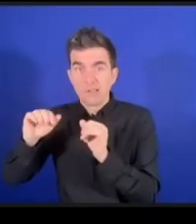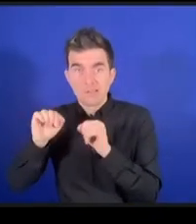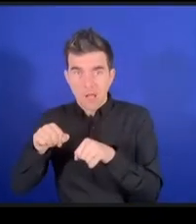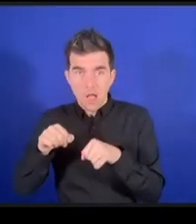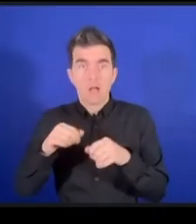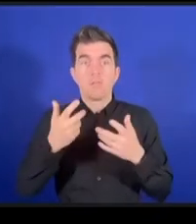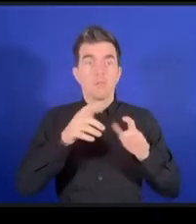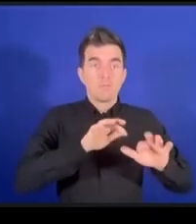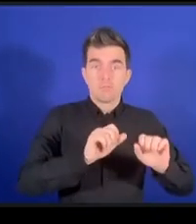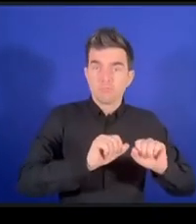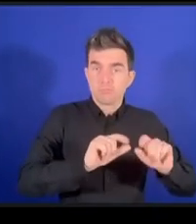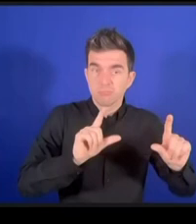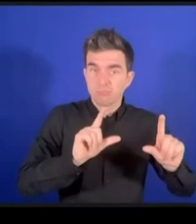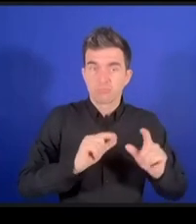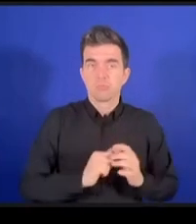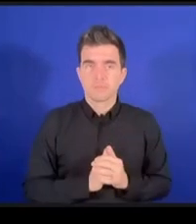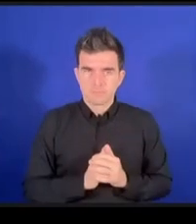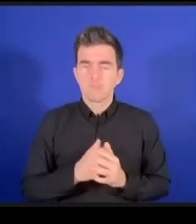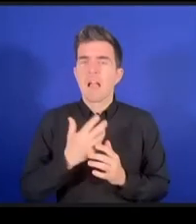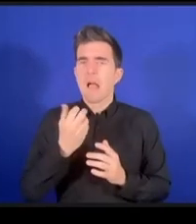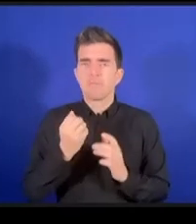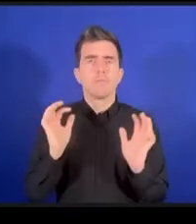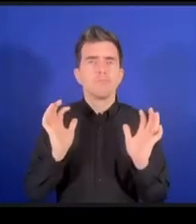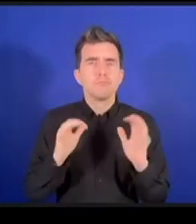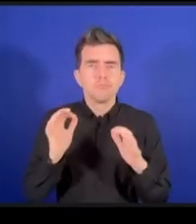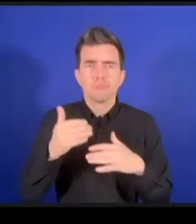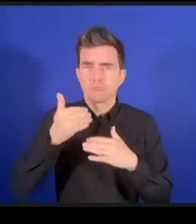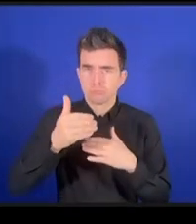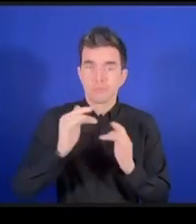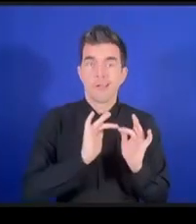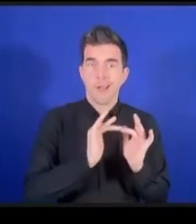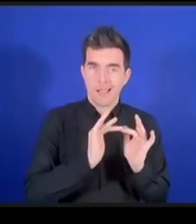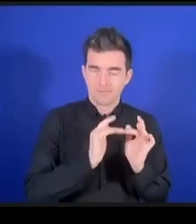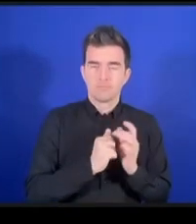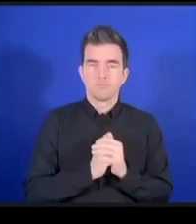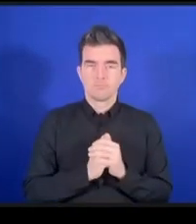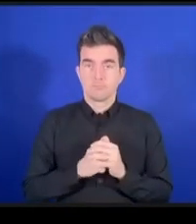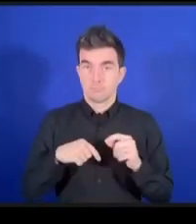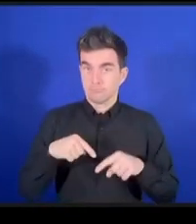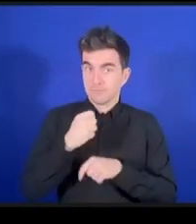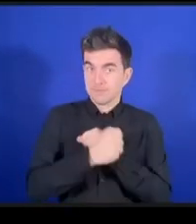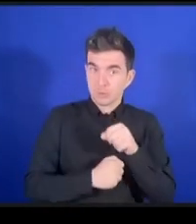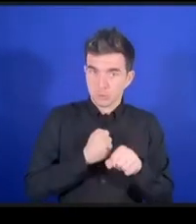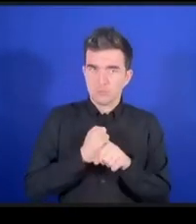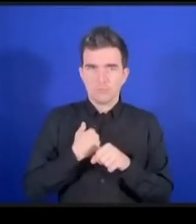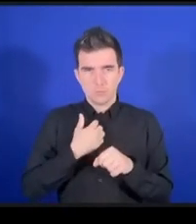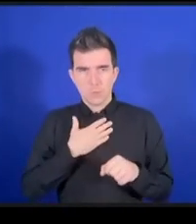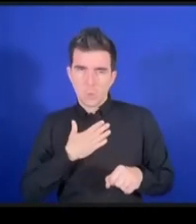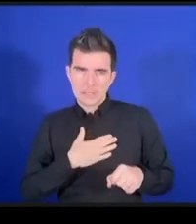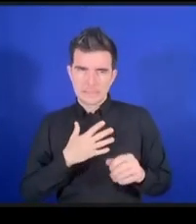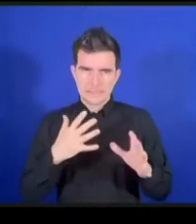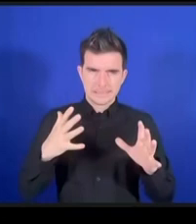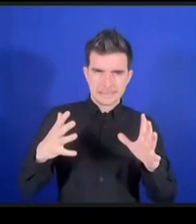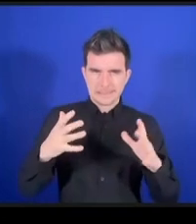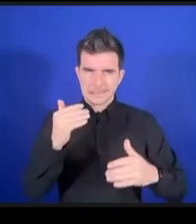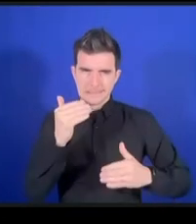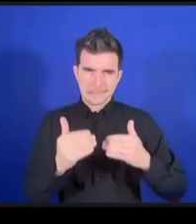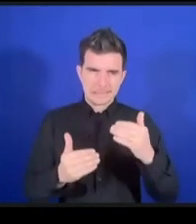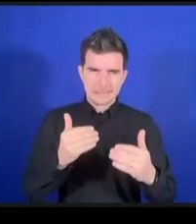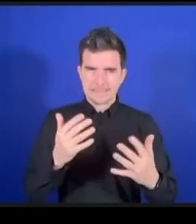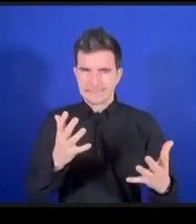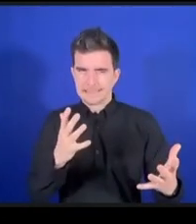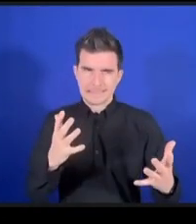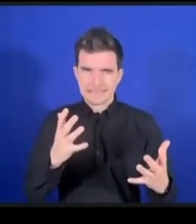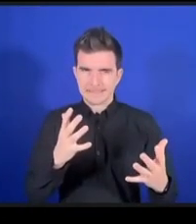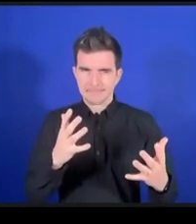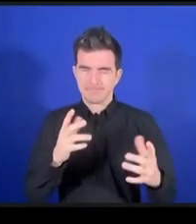мы постарались вдохнуть новые силы в нашу работу по повышению